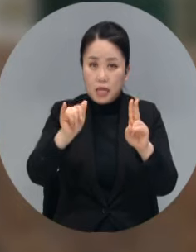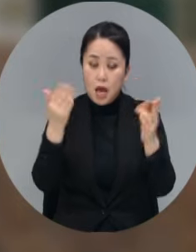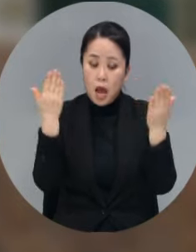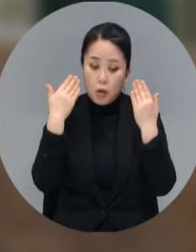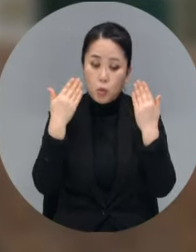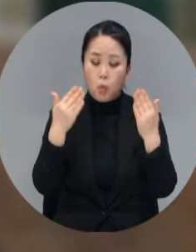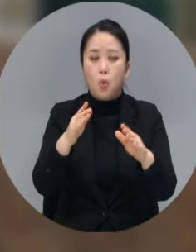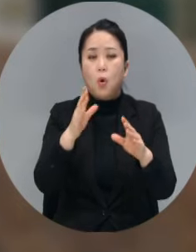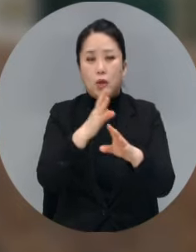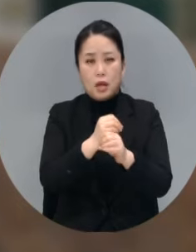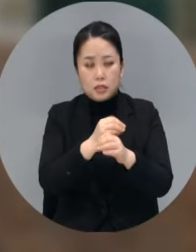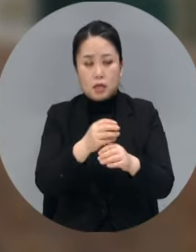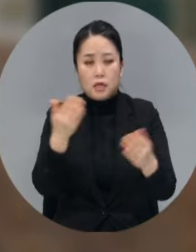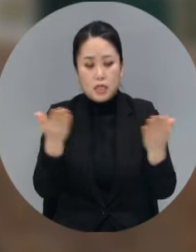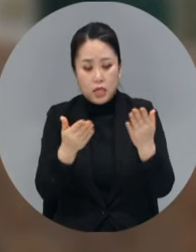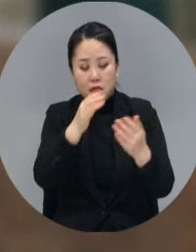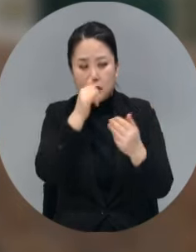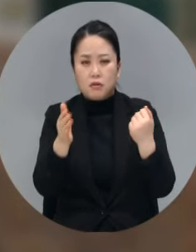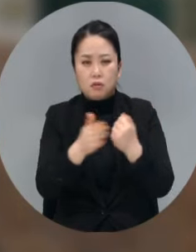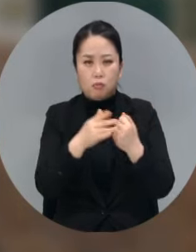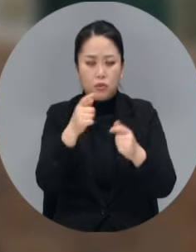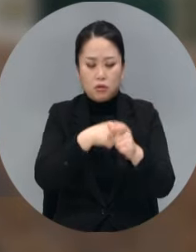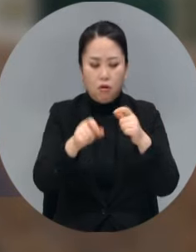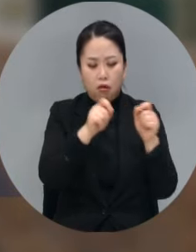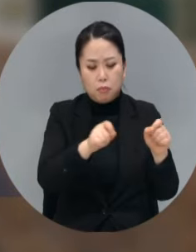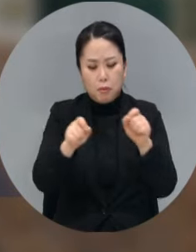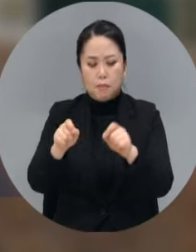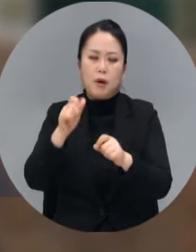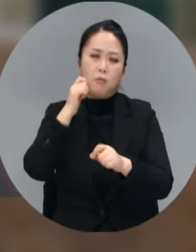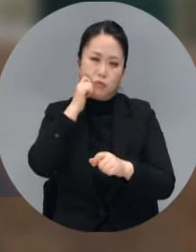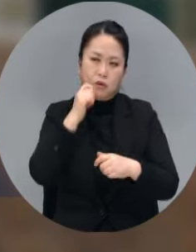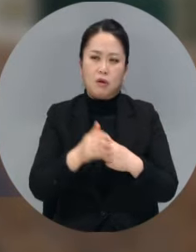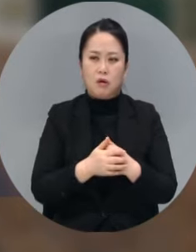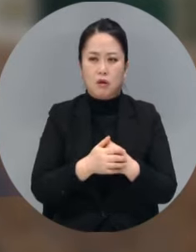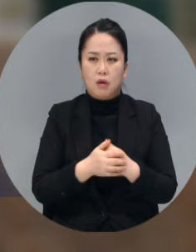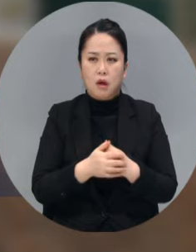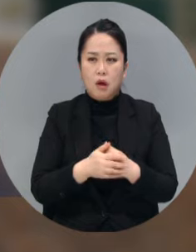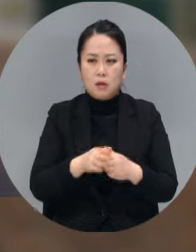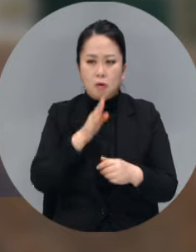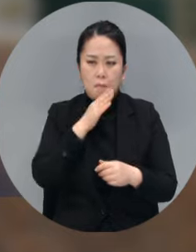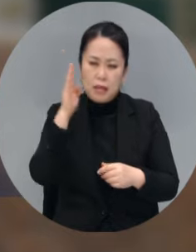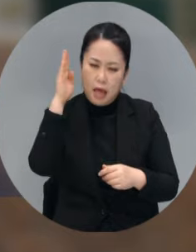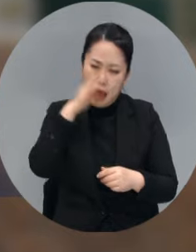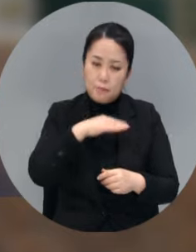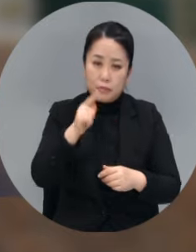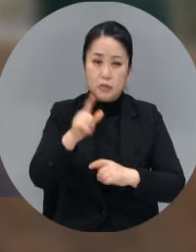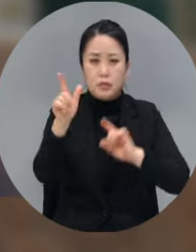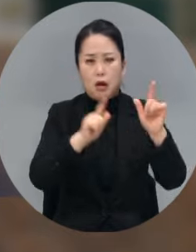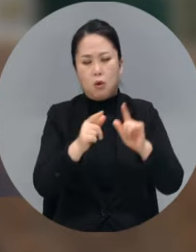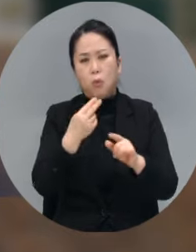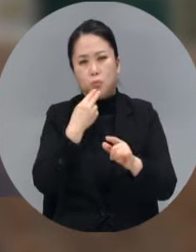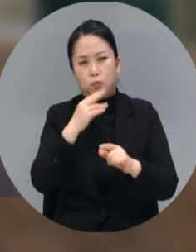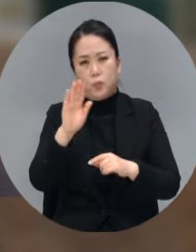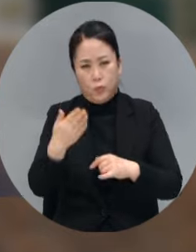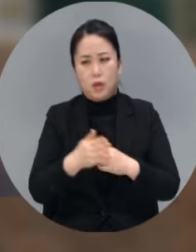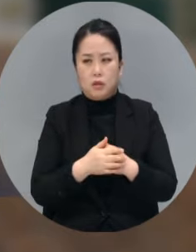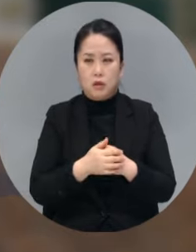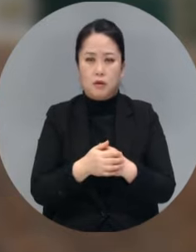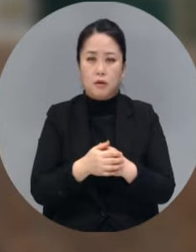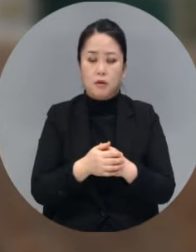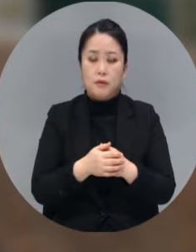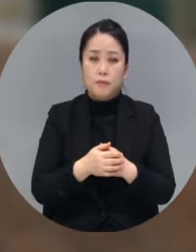수도 없습니다. 그런 최악의 상황이 생겨 안 되겠습니까? 지금 좀 미뤄든지 그렇게 해야 될 상황이